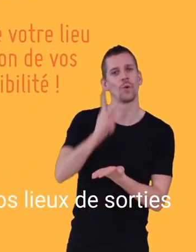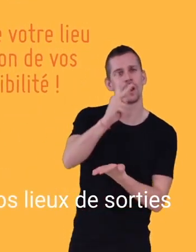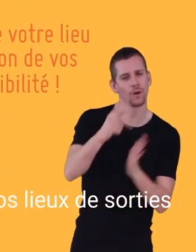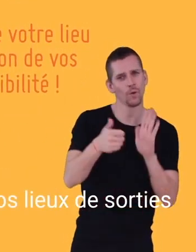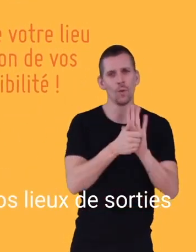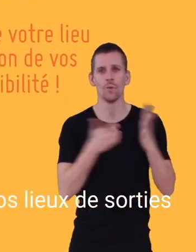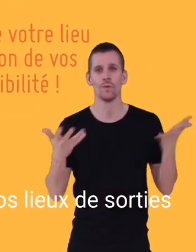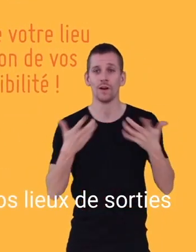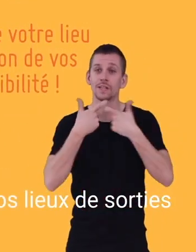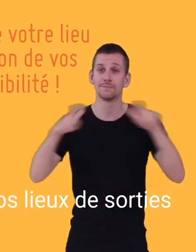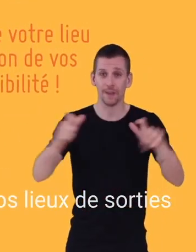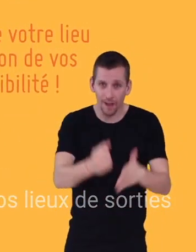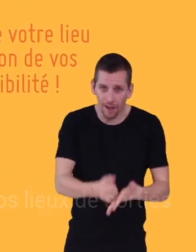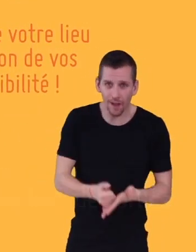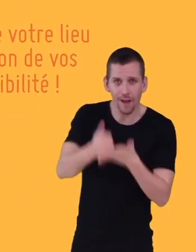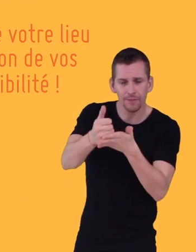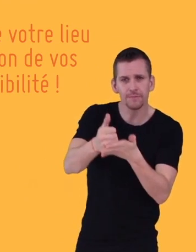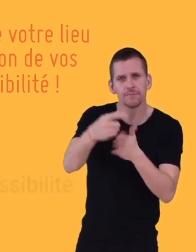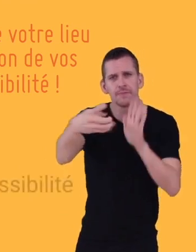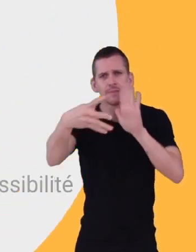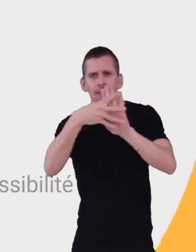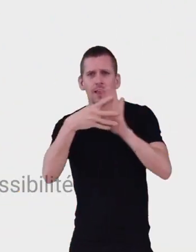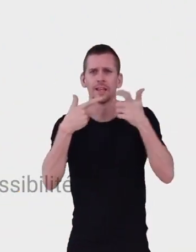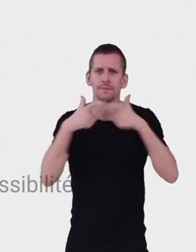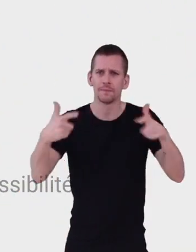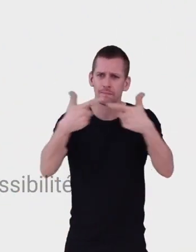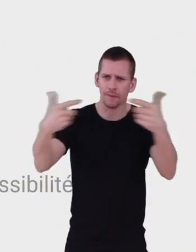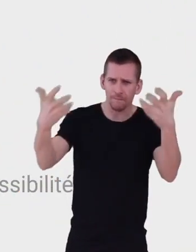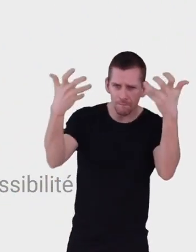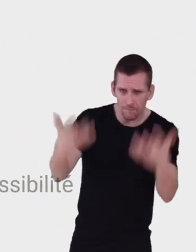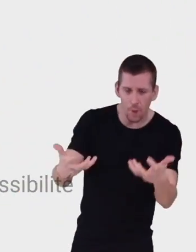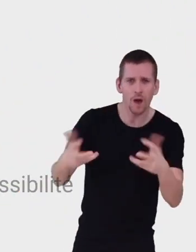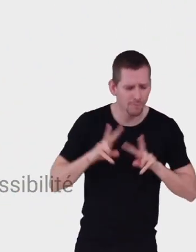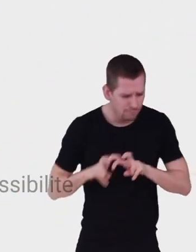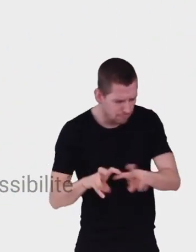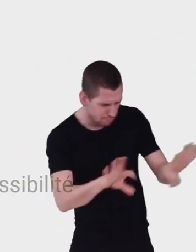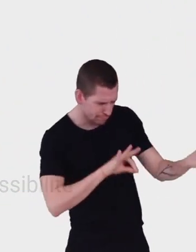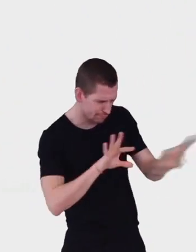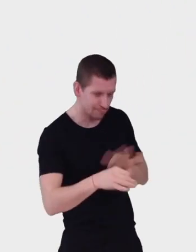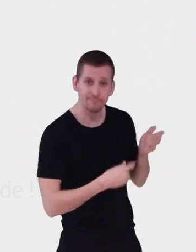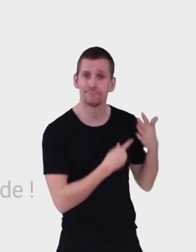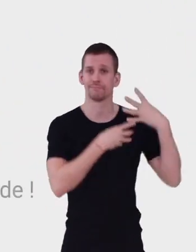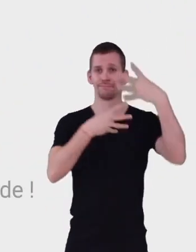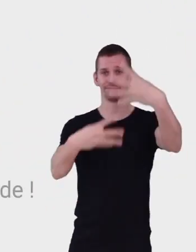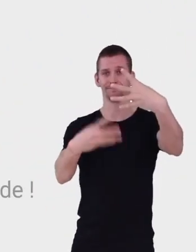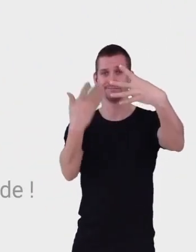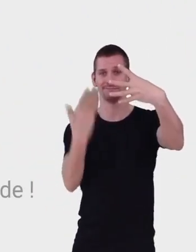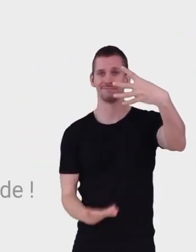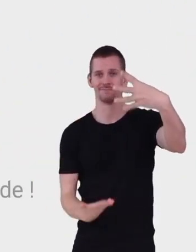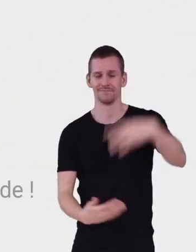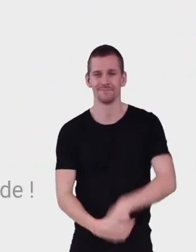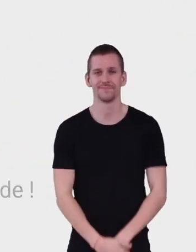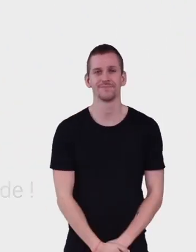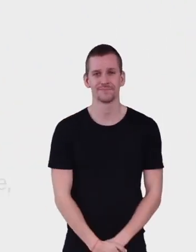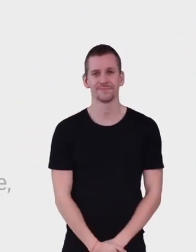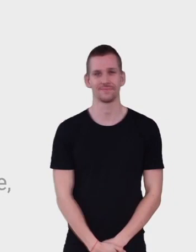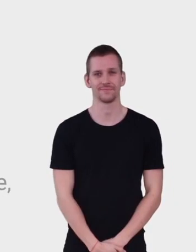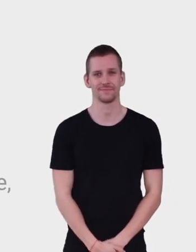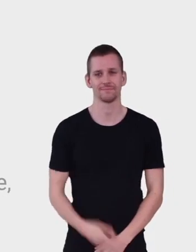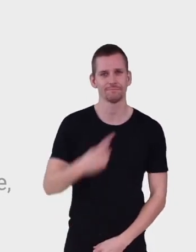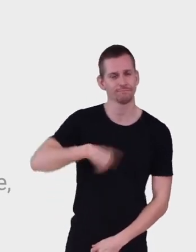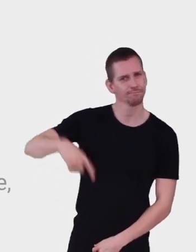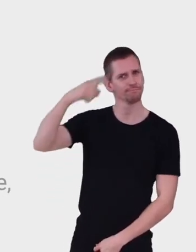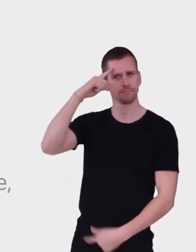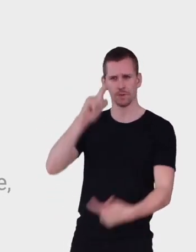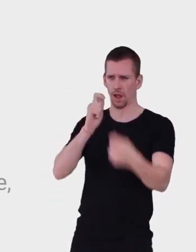renseigne sur vos lieux de sortie en tenant compte de vos critères d'accessibilité et d'équipement. Nous tenons compte de tout le monde. Grâce à notre